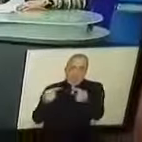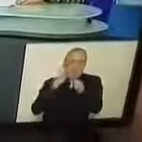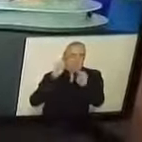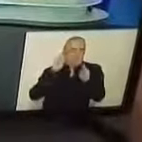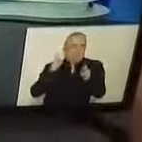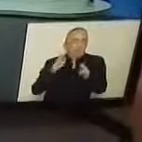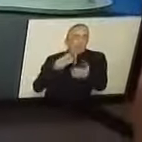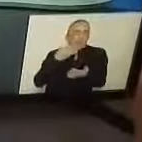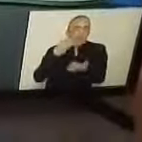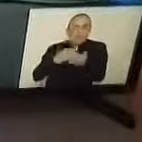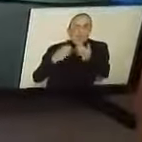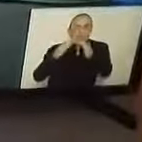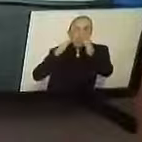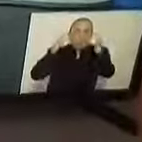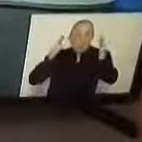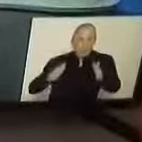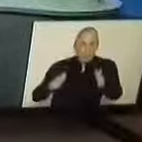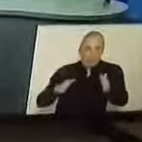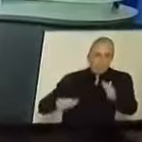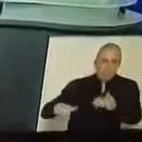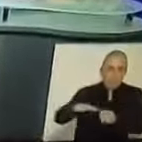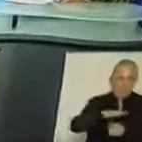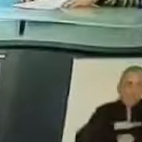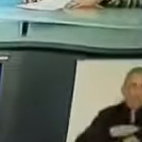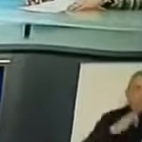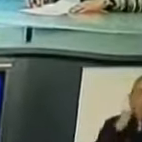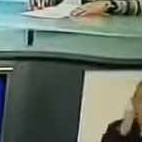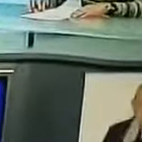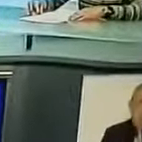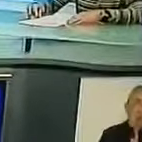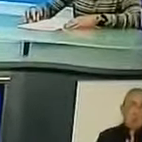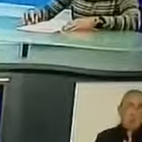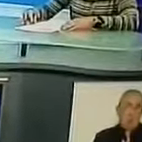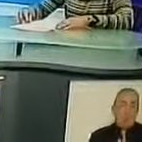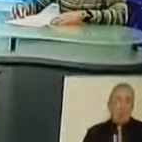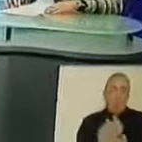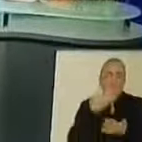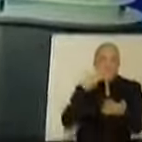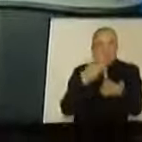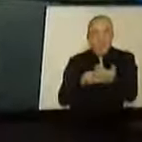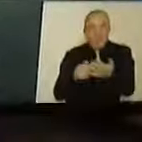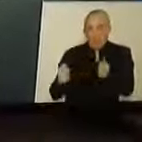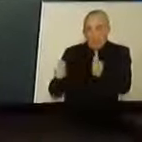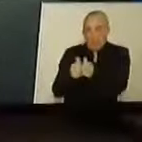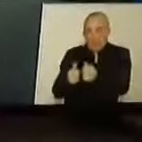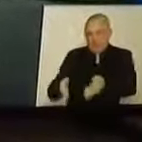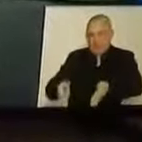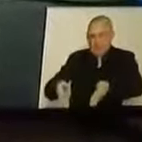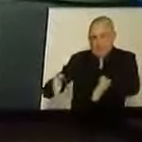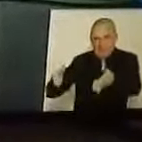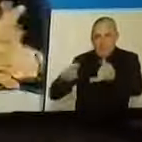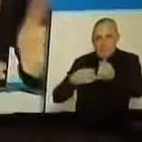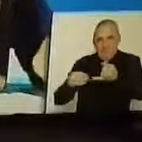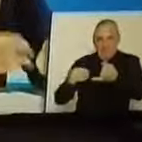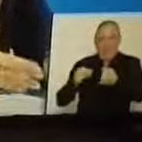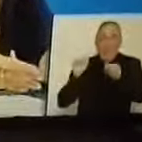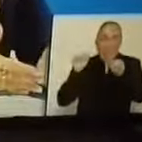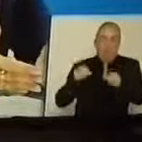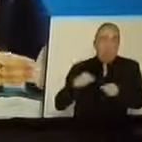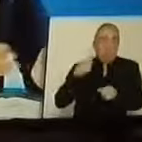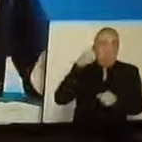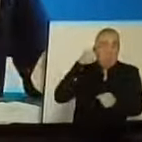багато і власників приватних домоволодінь, маючи і свої присадибні ділянки, можуть